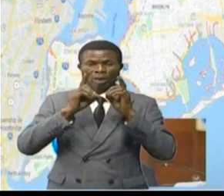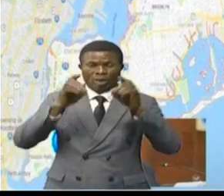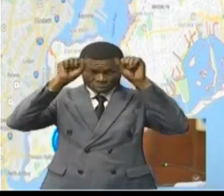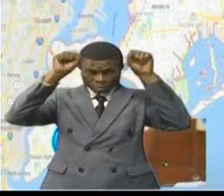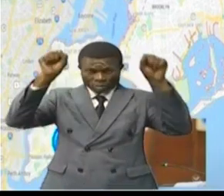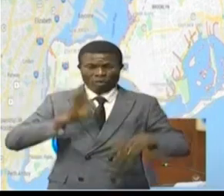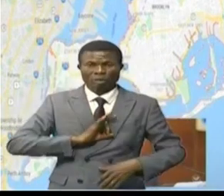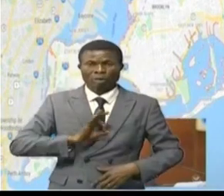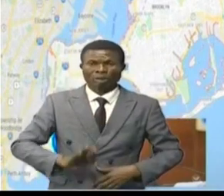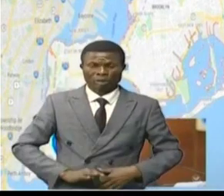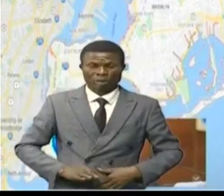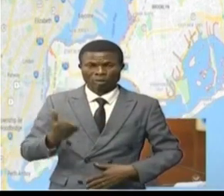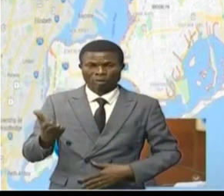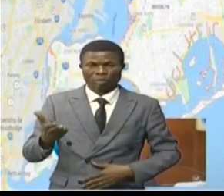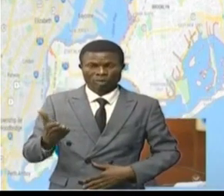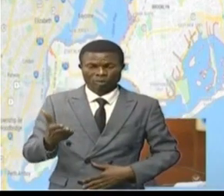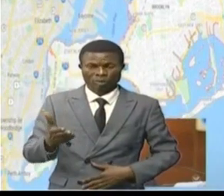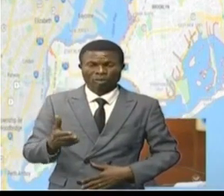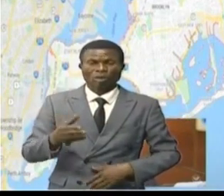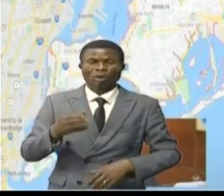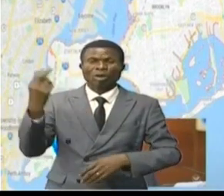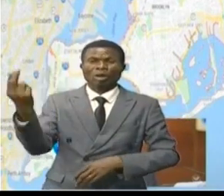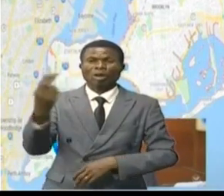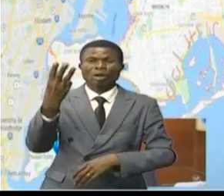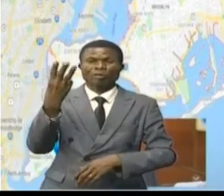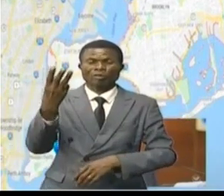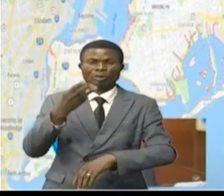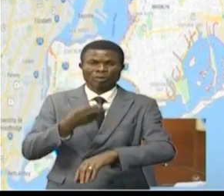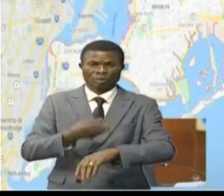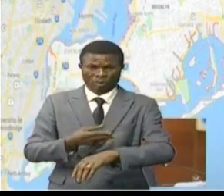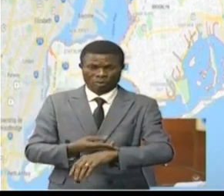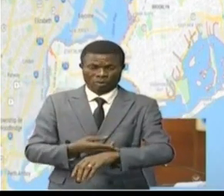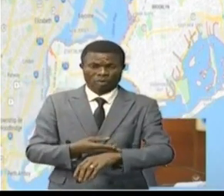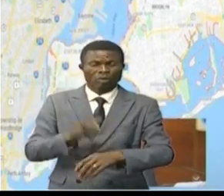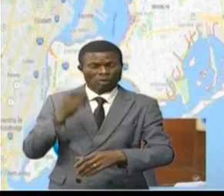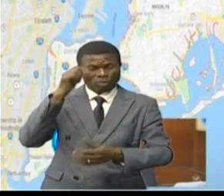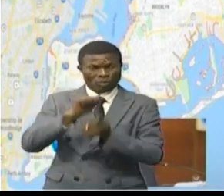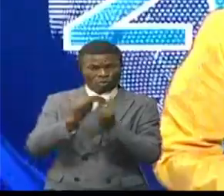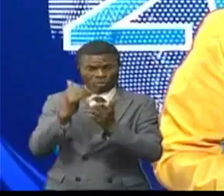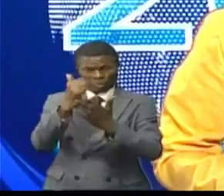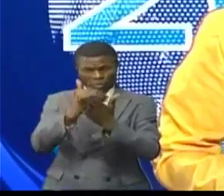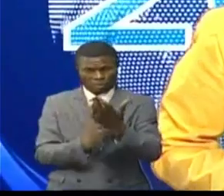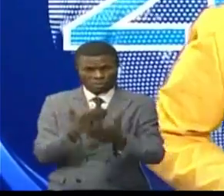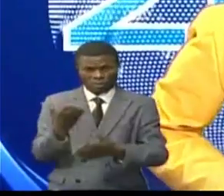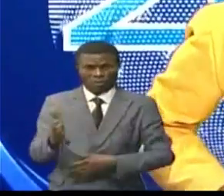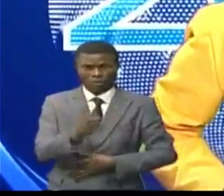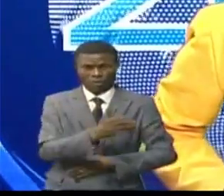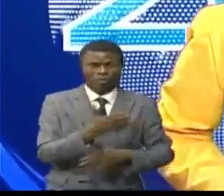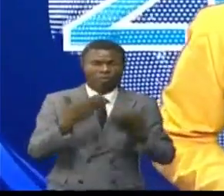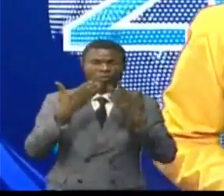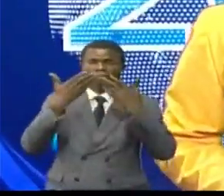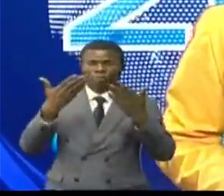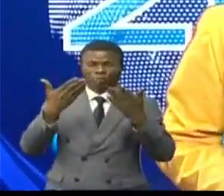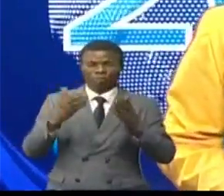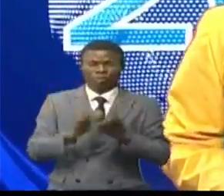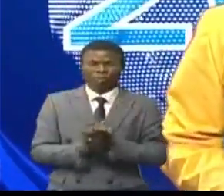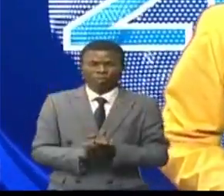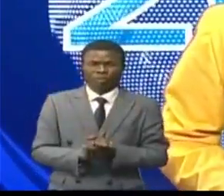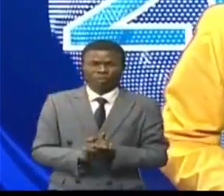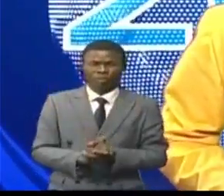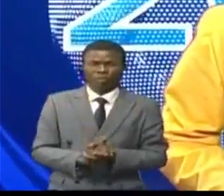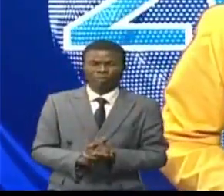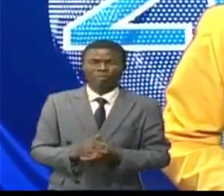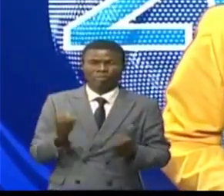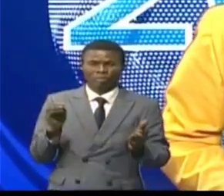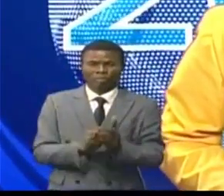de la République, Félix-Antoine Tshisekedi Tshilombo, sur toutes ces questions. Merci Giscard Koussema. Et